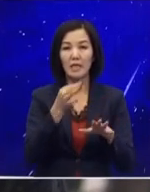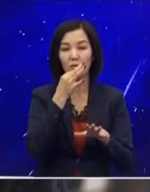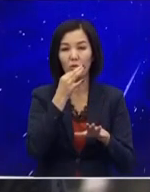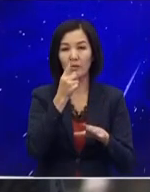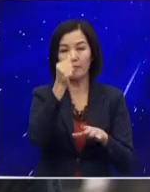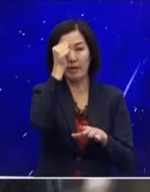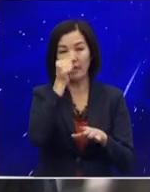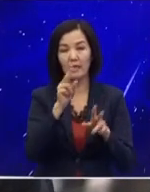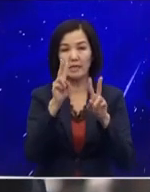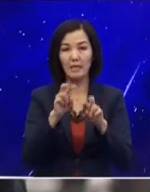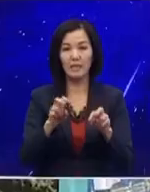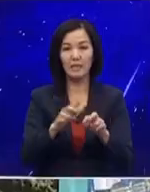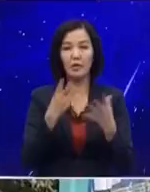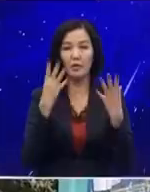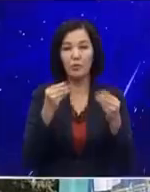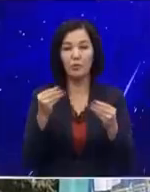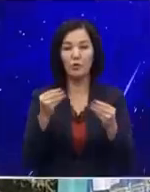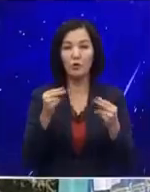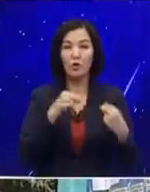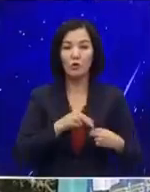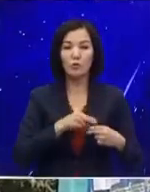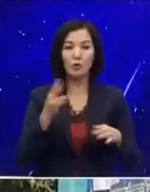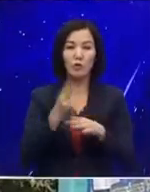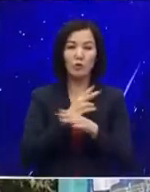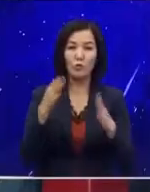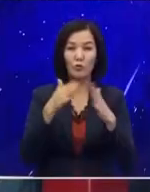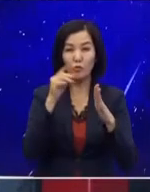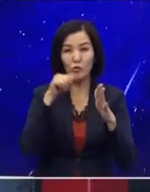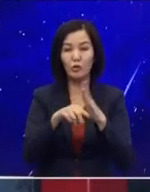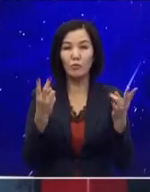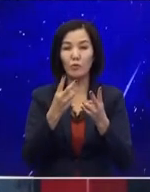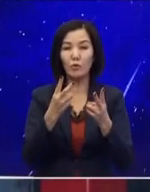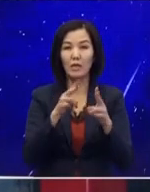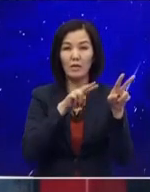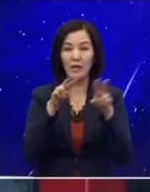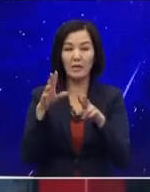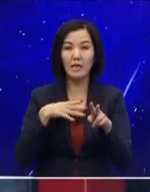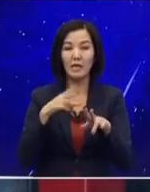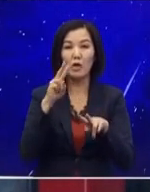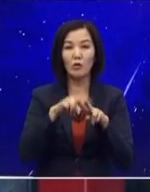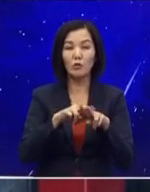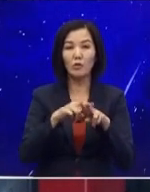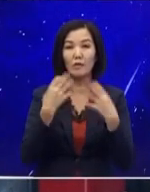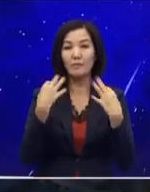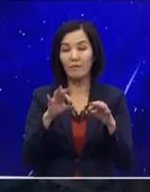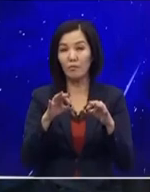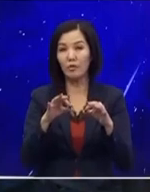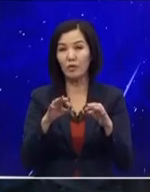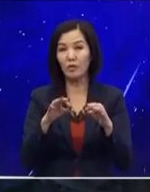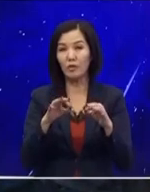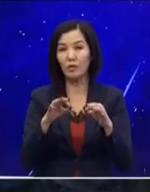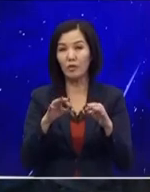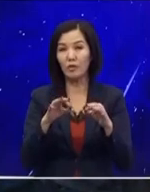рет тексеріп тұрады. Күндіз жұмыста, түнде үйлерінде болуларын қадағалайды. Сондай-ақ сотталып шыққандарды жұмысқа орналастыру үшін жеке